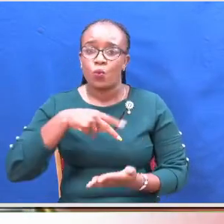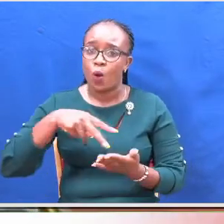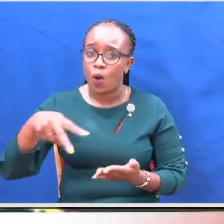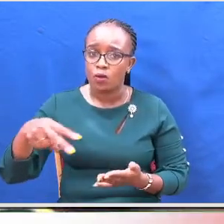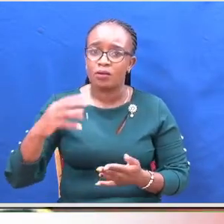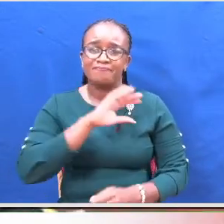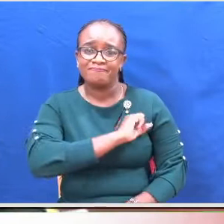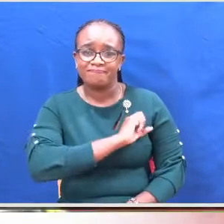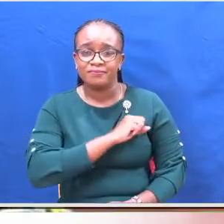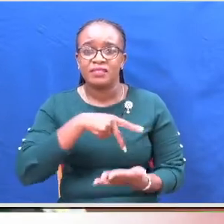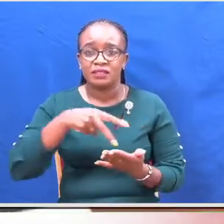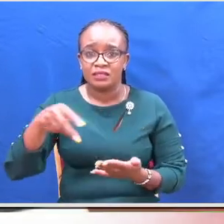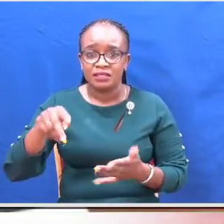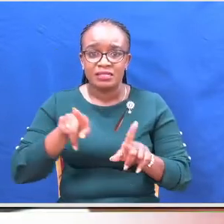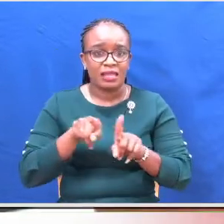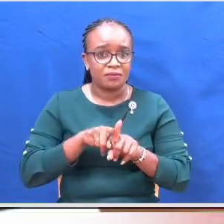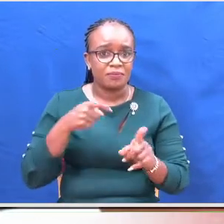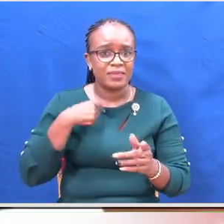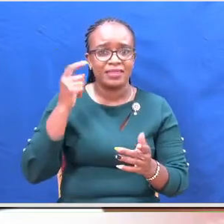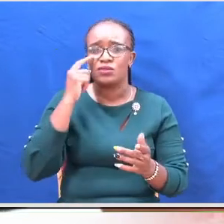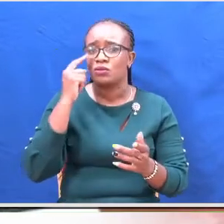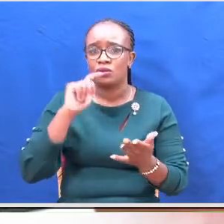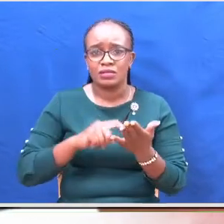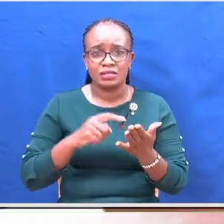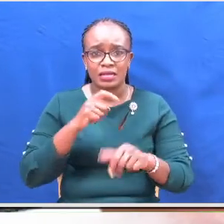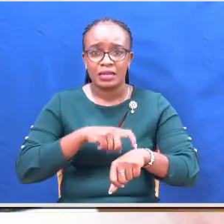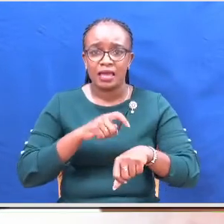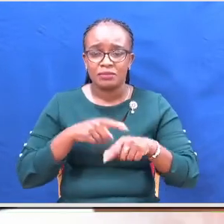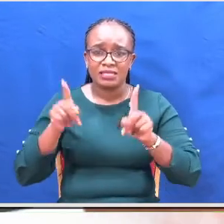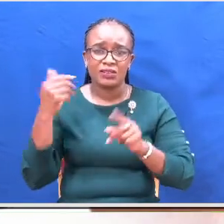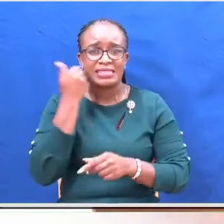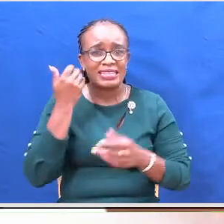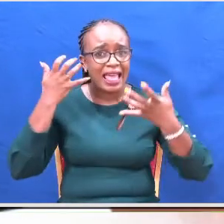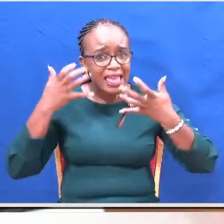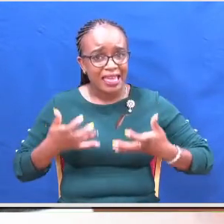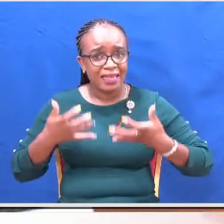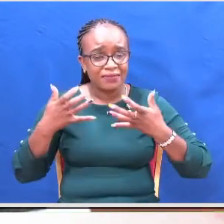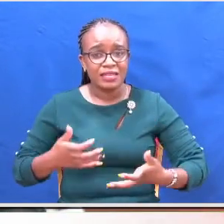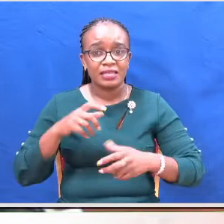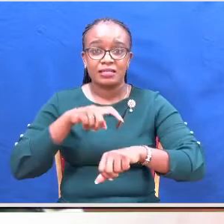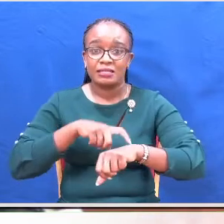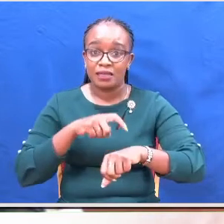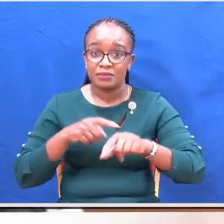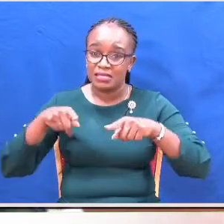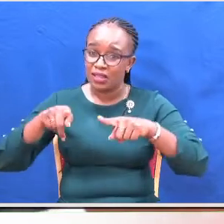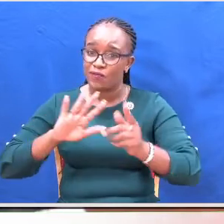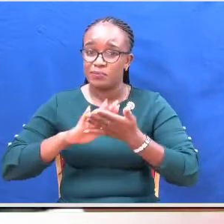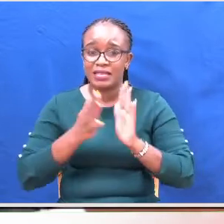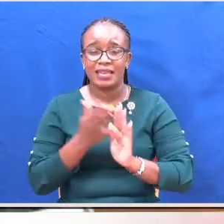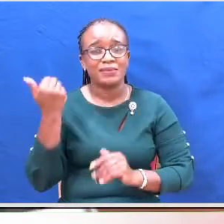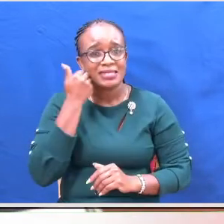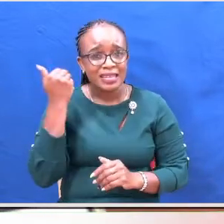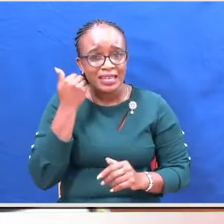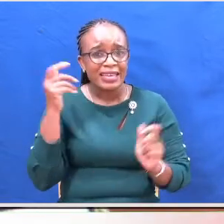anafumilia anatembea. Hata mimi nilikundua tu kama yeye anakonjeka kabisa. Sasa ile siku yenye alikonjeka anachukua anasikia